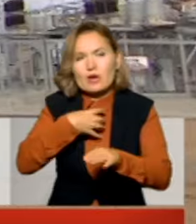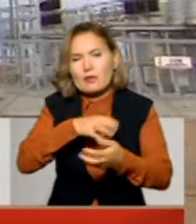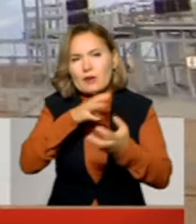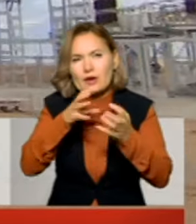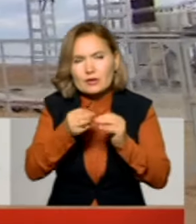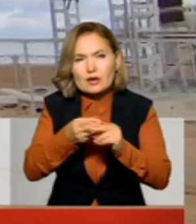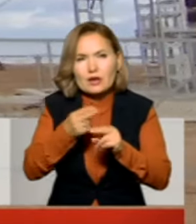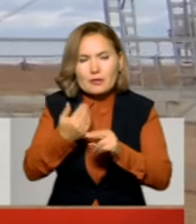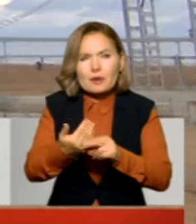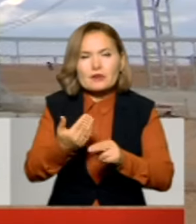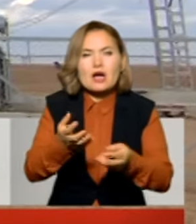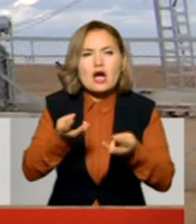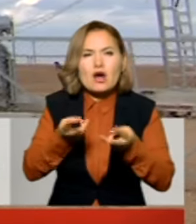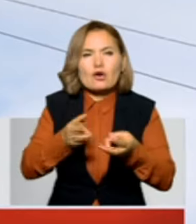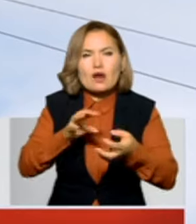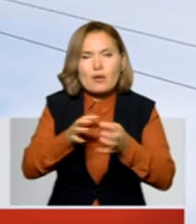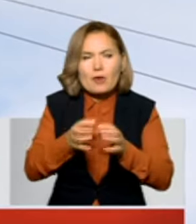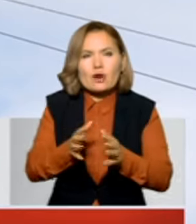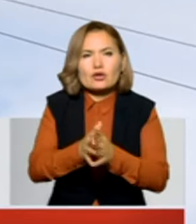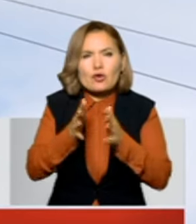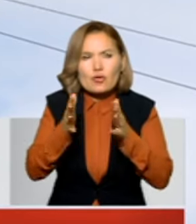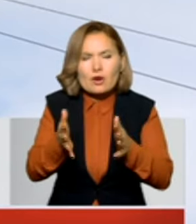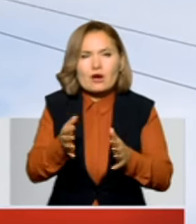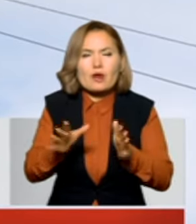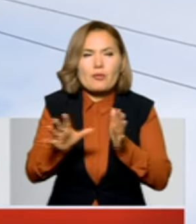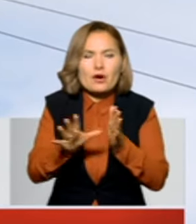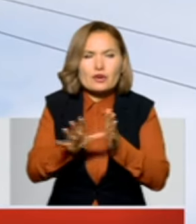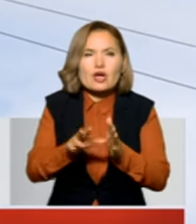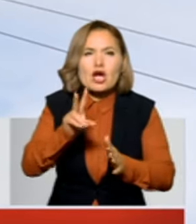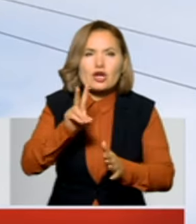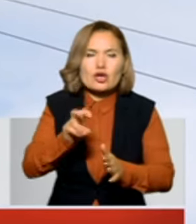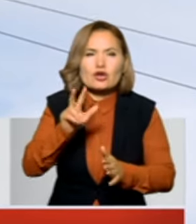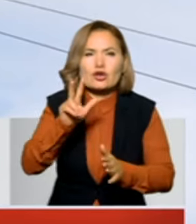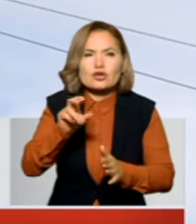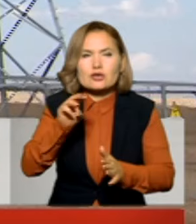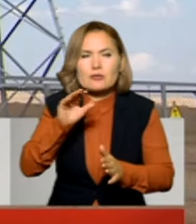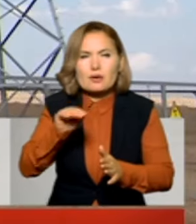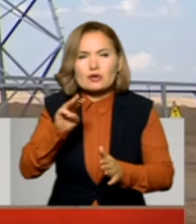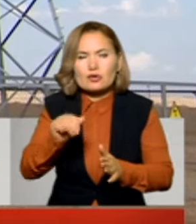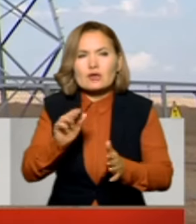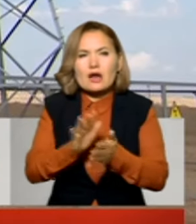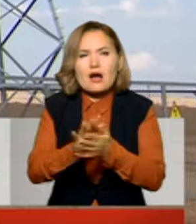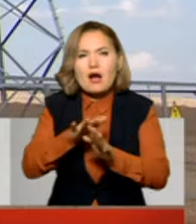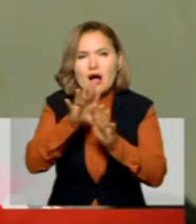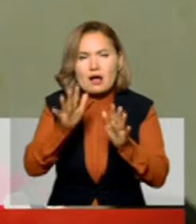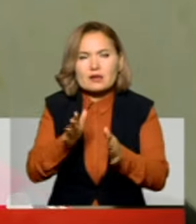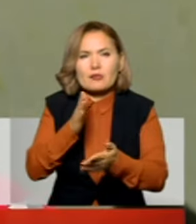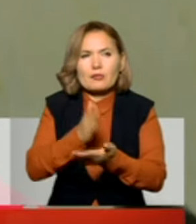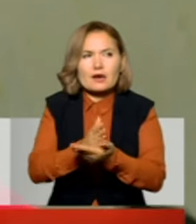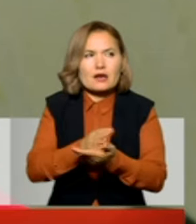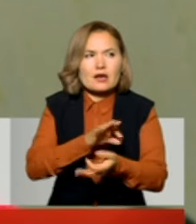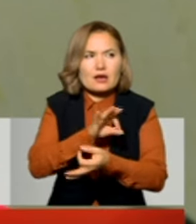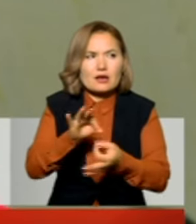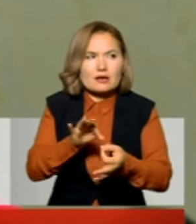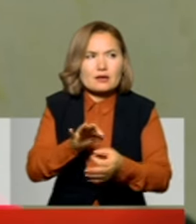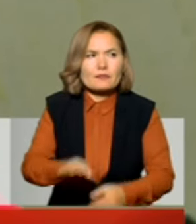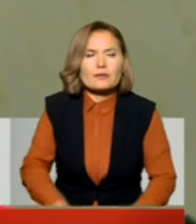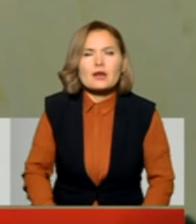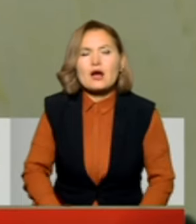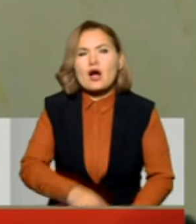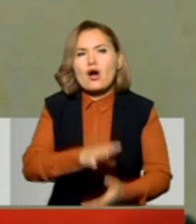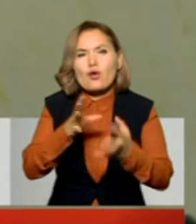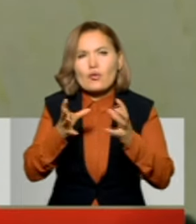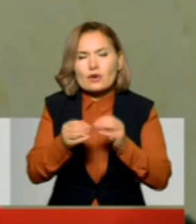түзіледі. Ал көмір стансасы дәл осындай қуат үшін 200-300 мың тонна қалдық шығарады екен. Жылу электр стансасынан шыққан күл